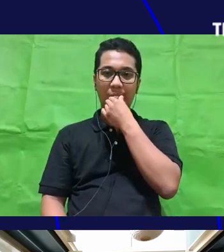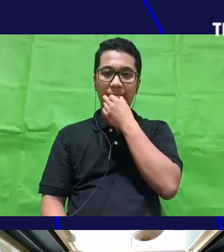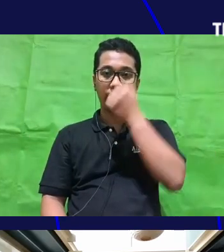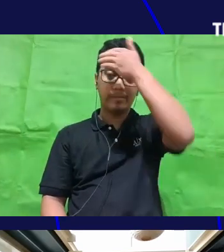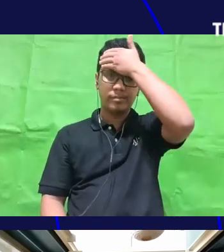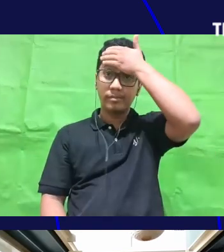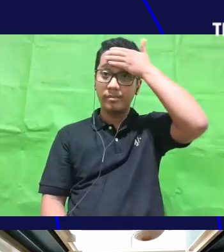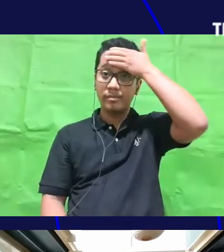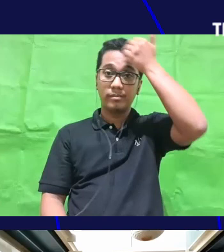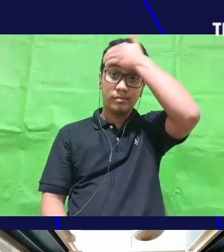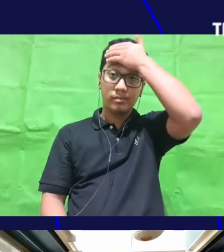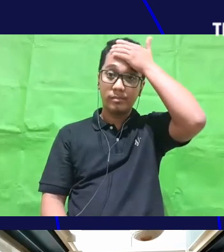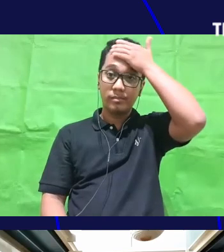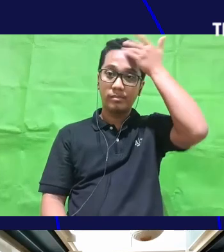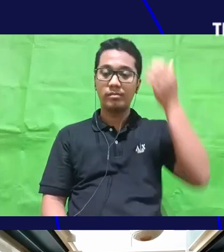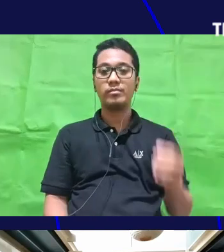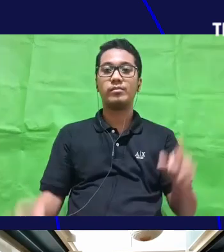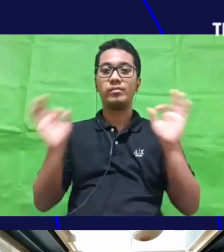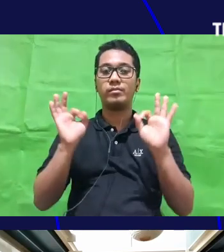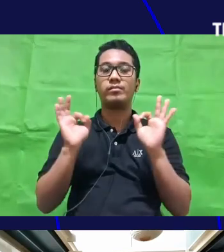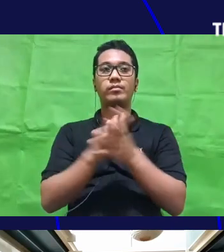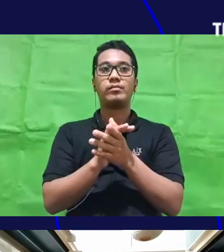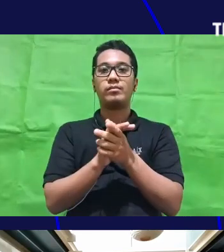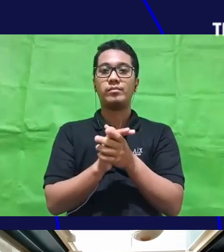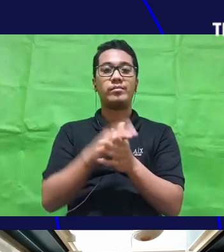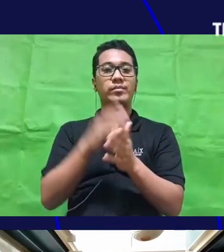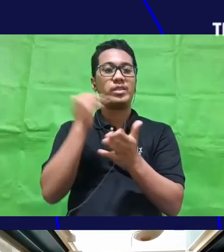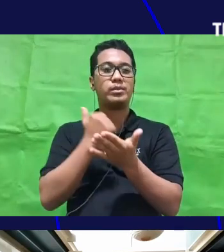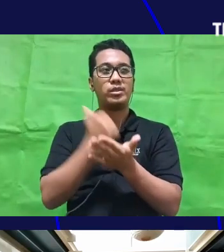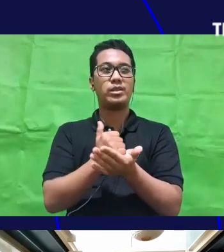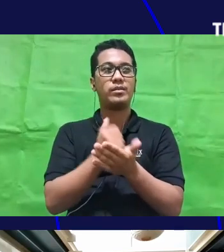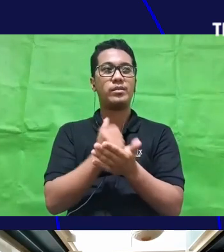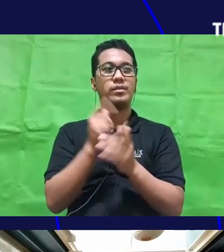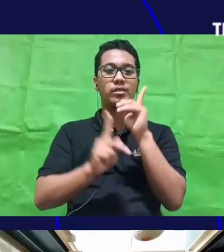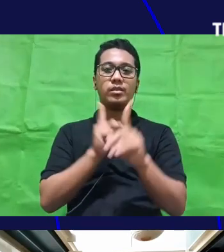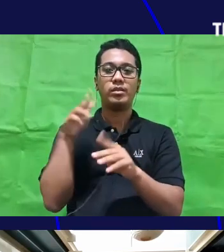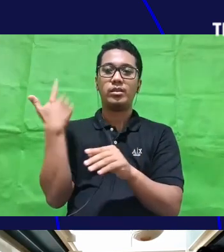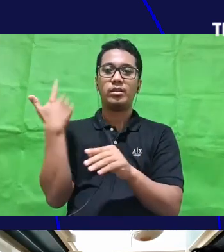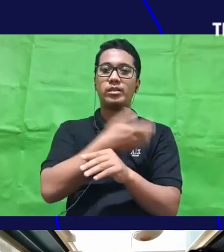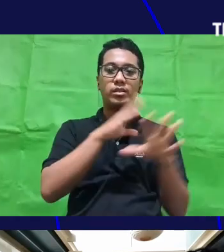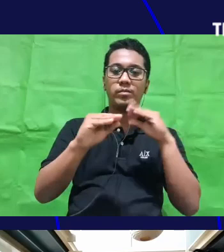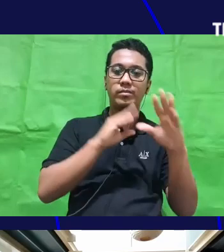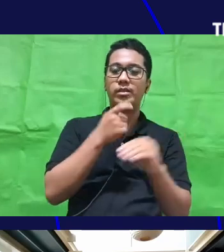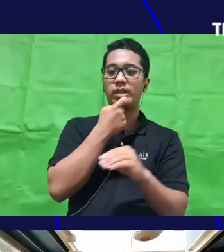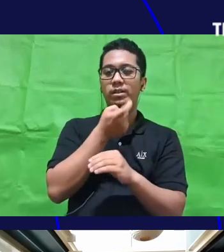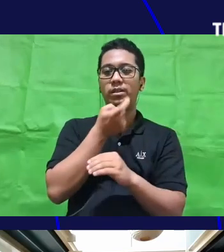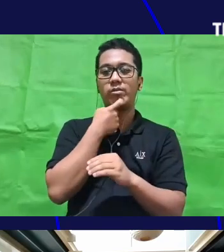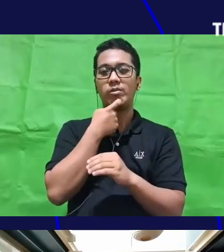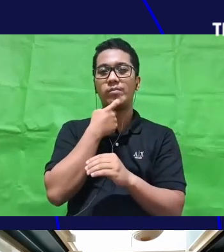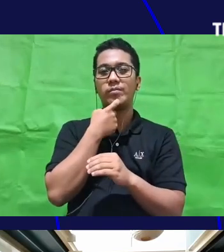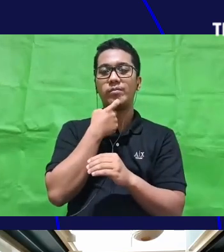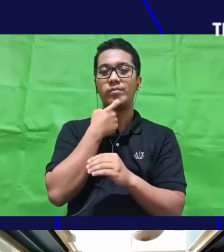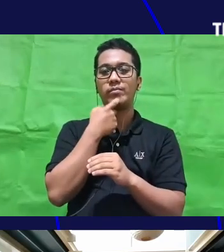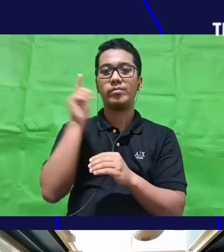Yap, sebenarnya kalau kita berbicara tentang apa ya, ini sebenarnya kan percakapan yang